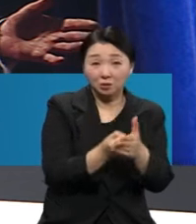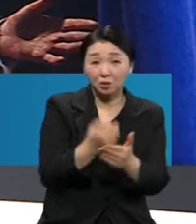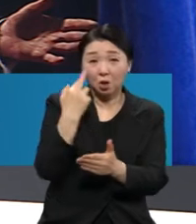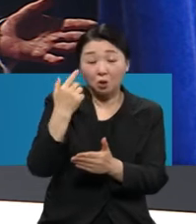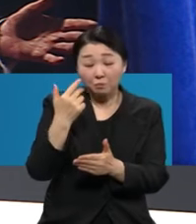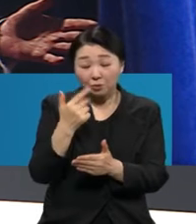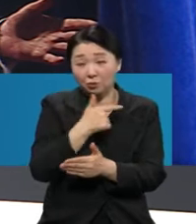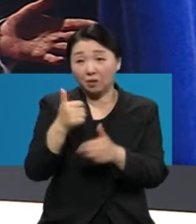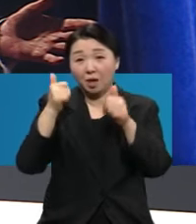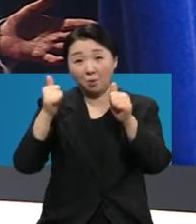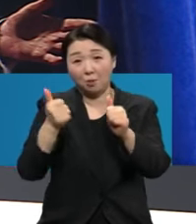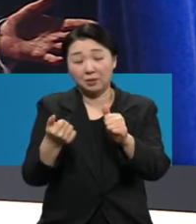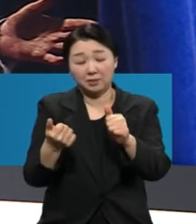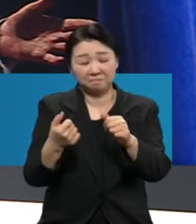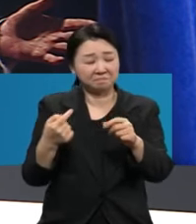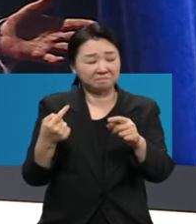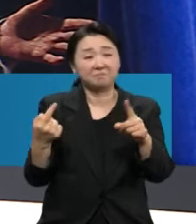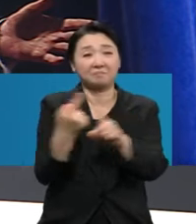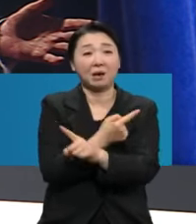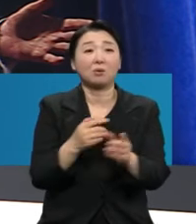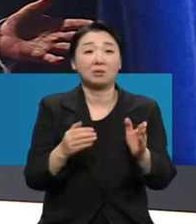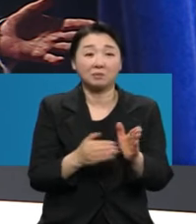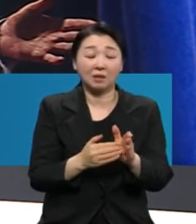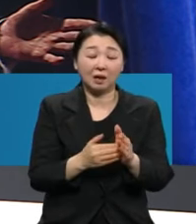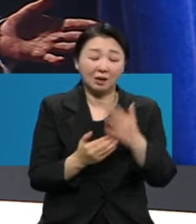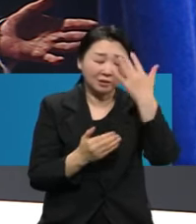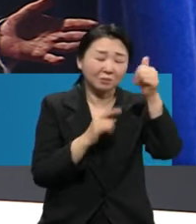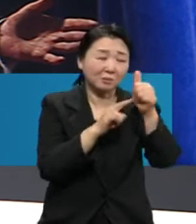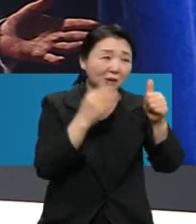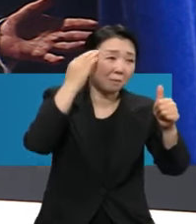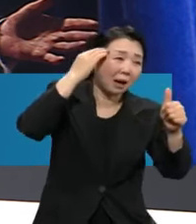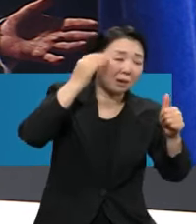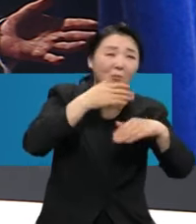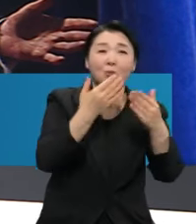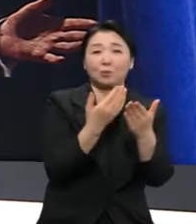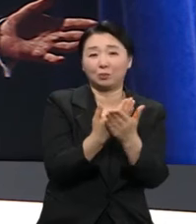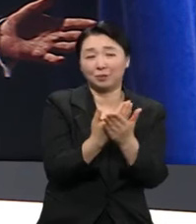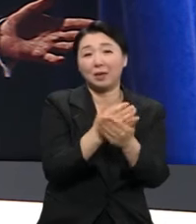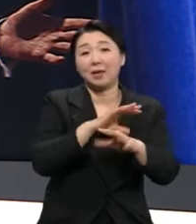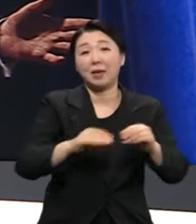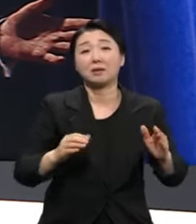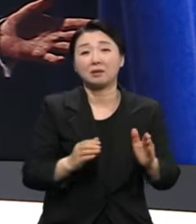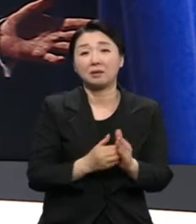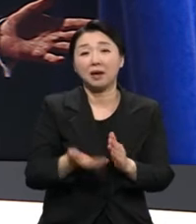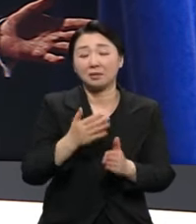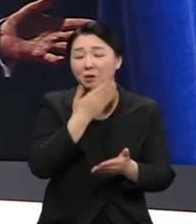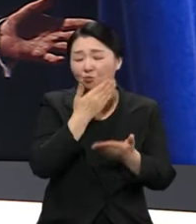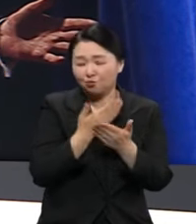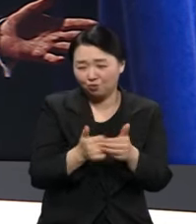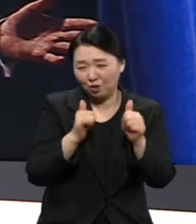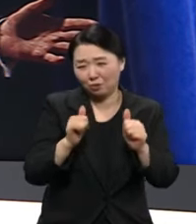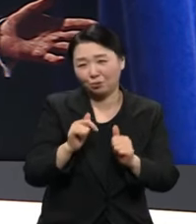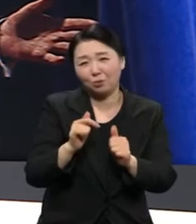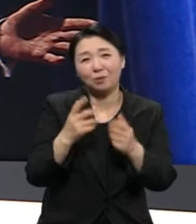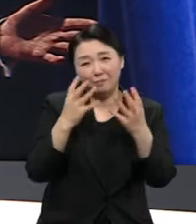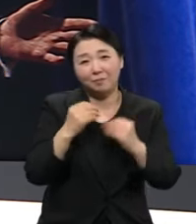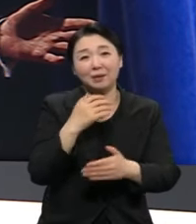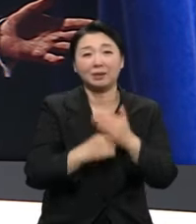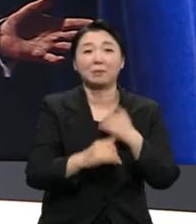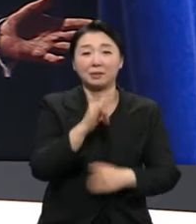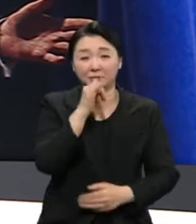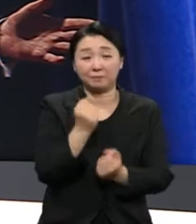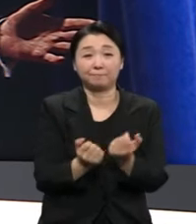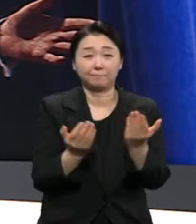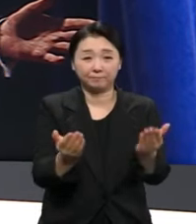뒤집었습니다. 트럼프 입장에선 큰 장애물이 하나 치워진 셈인데 아직 중요한 소송들이 많이 남아 있습니다.